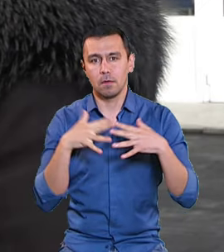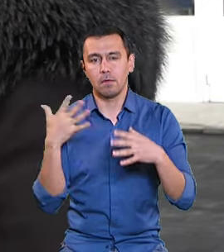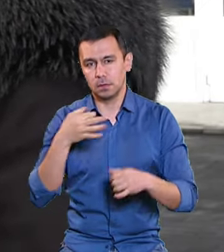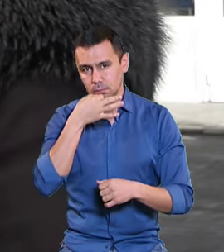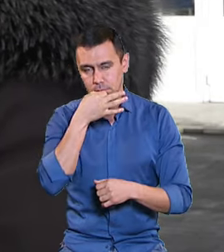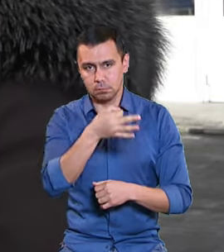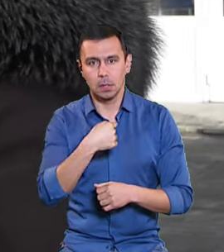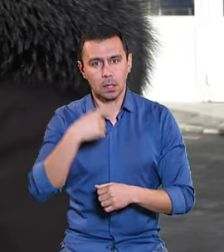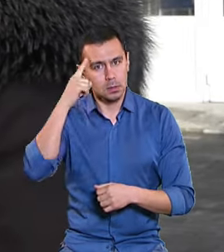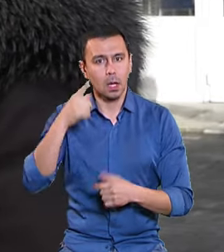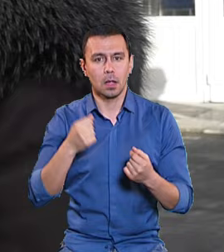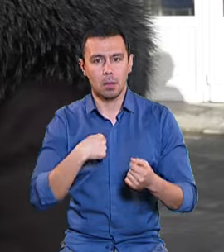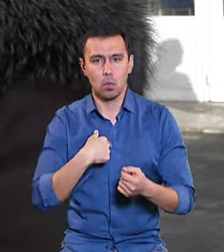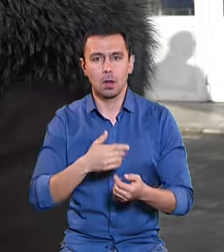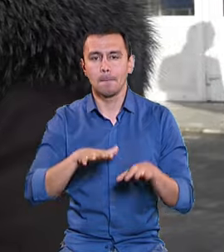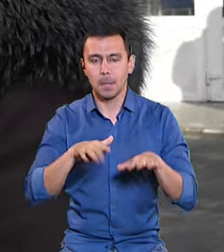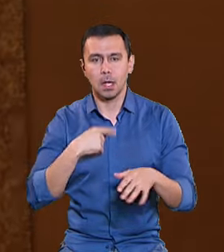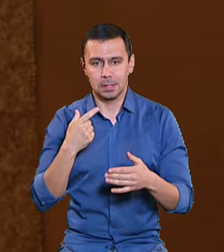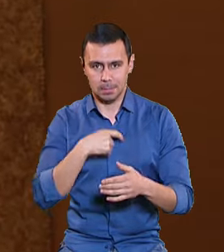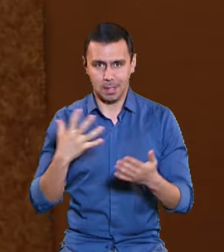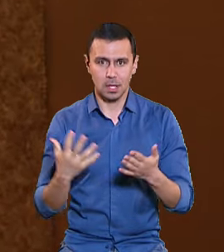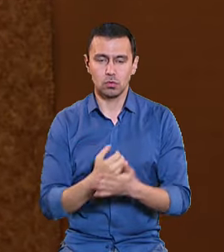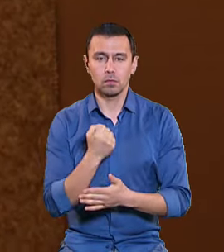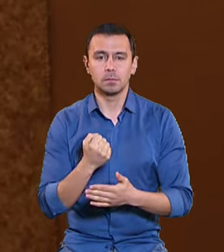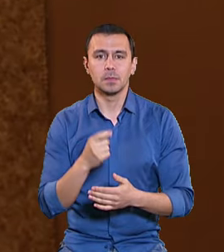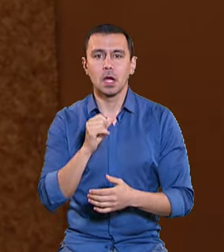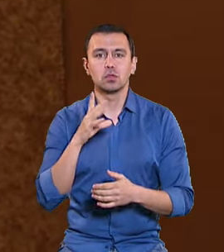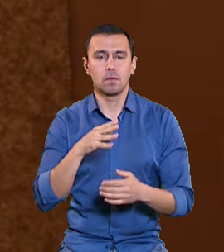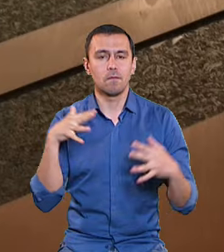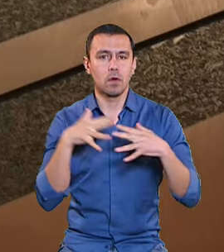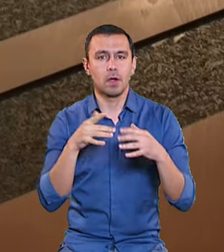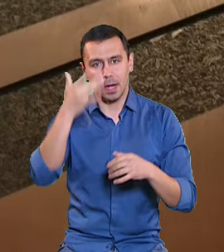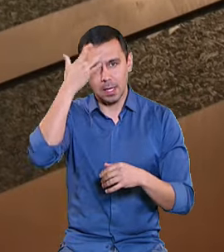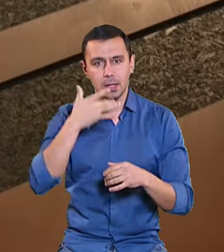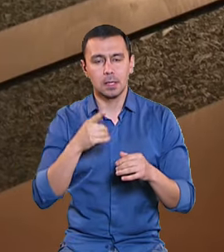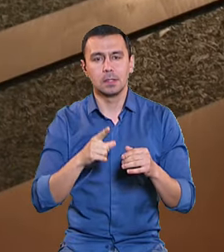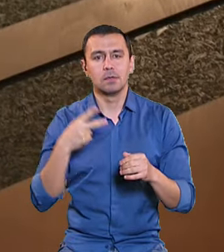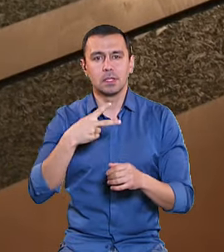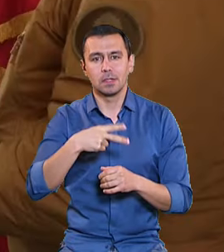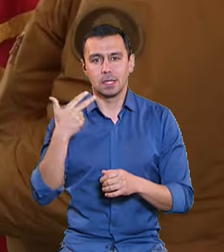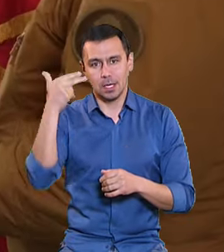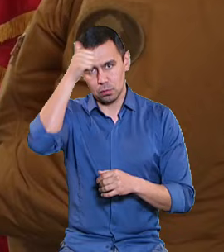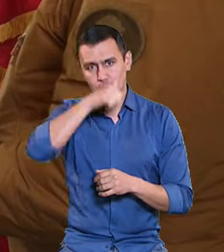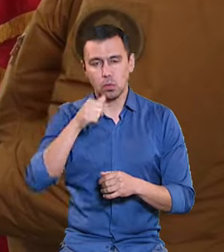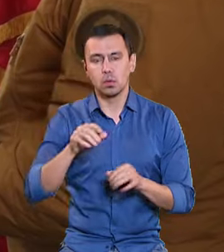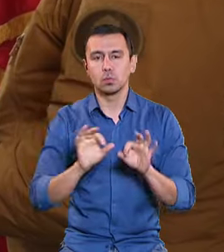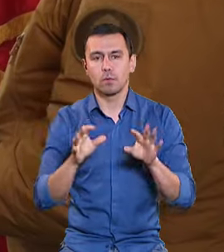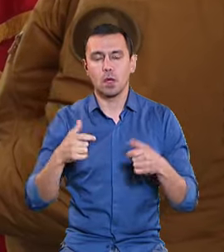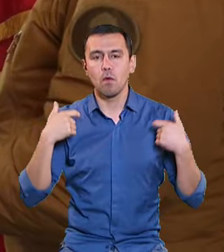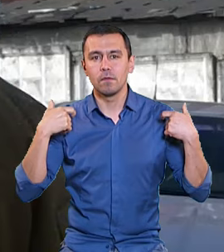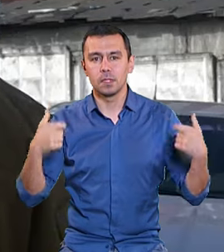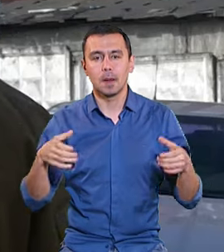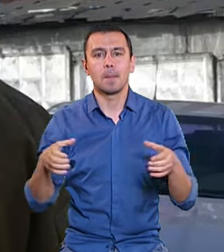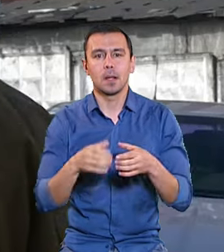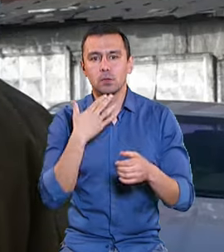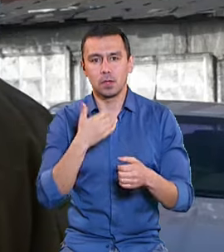каже, я знаю тепер, де моє місце, я себе знайшов. В Азові воював з літа 2023-го, розповідає офіцер Хрунжий бригади Національної